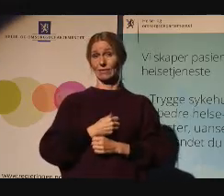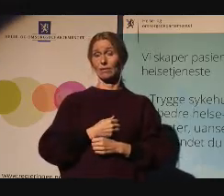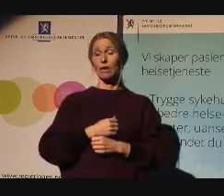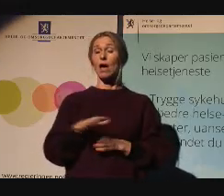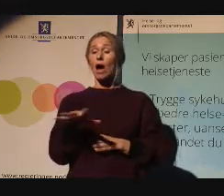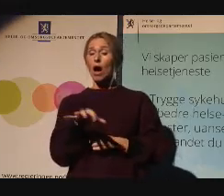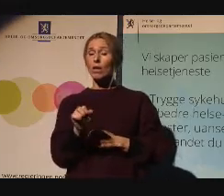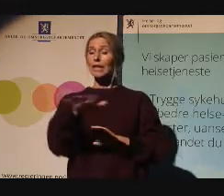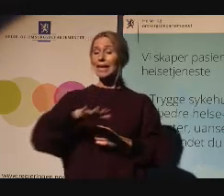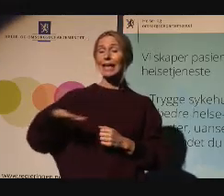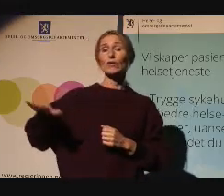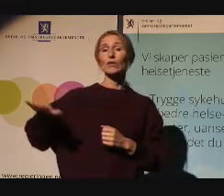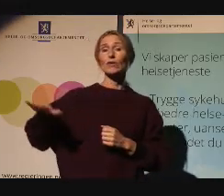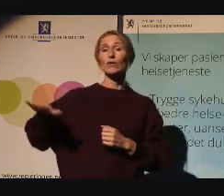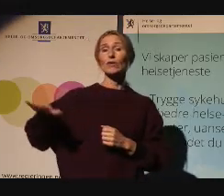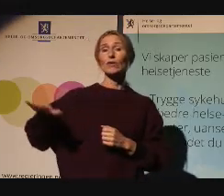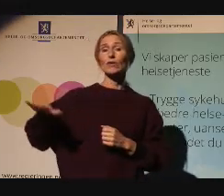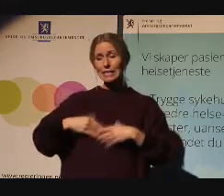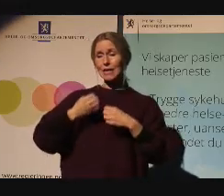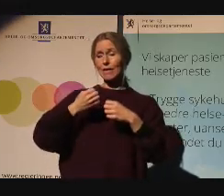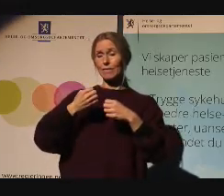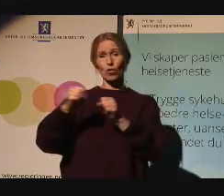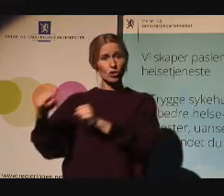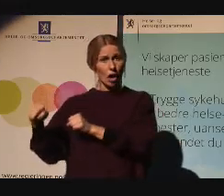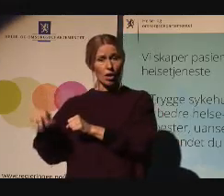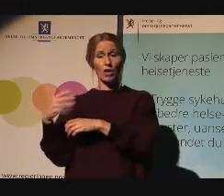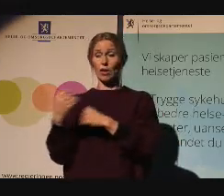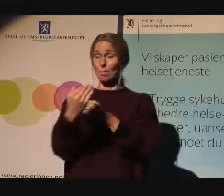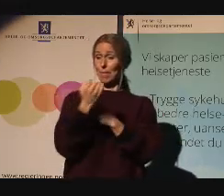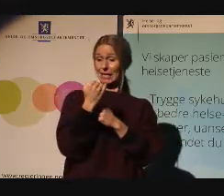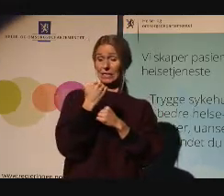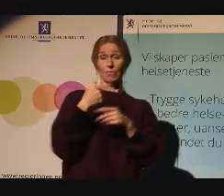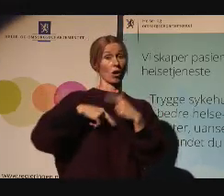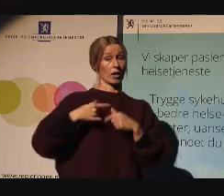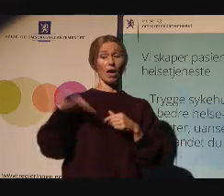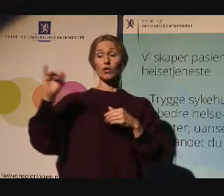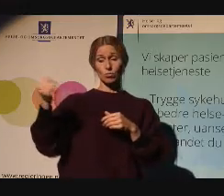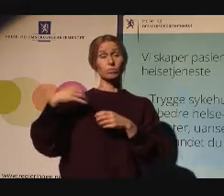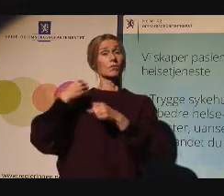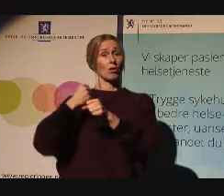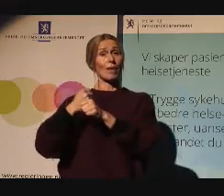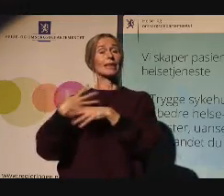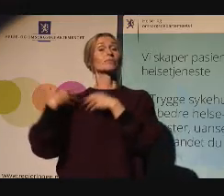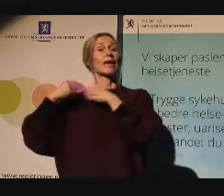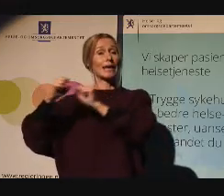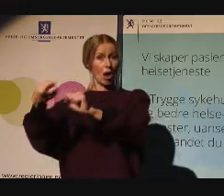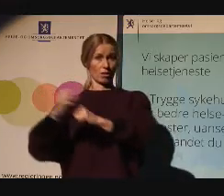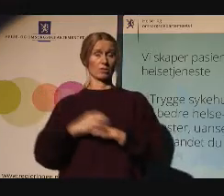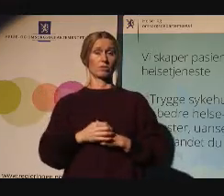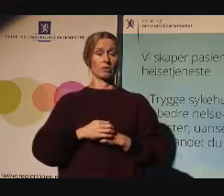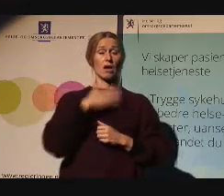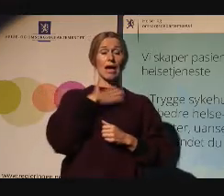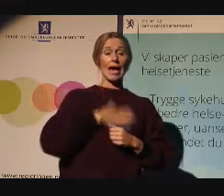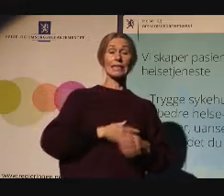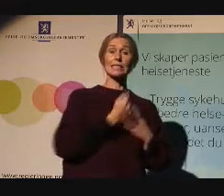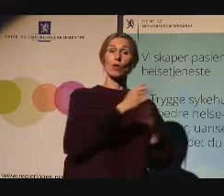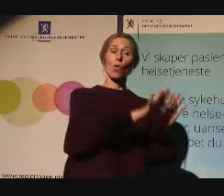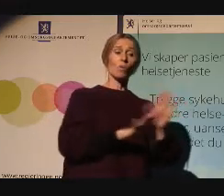de regionale helseforetakene har meldt tilbake at dette arbeidet er i gang. Og helse- og